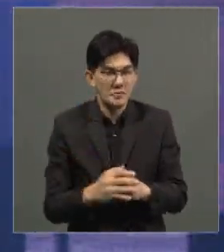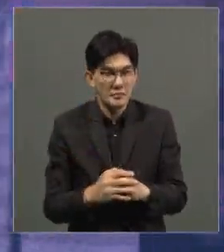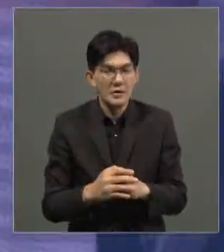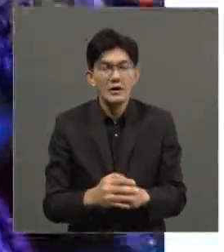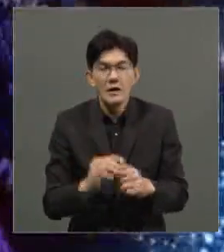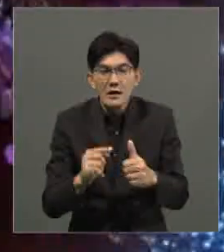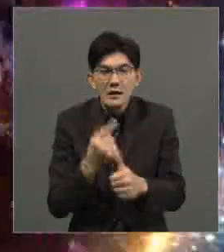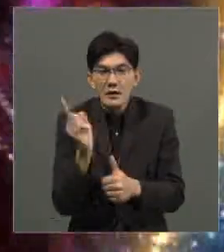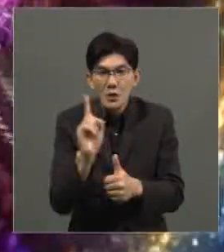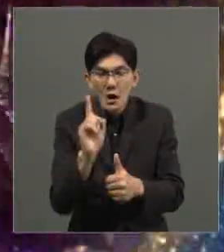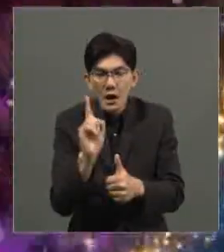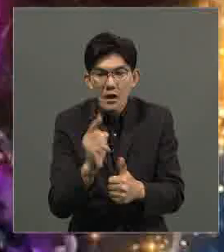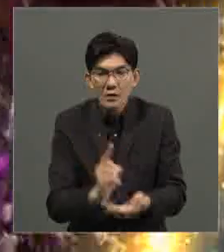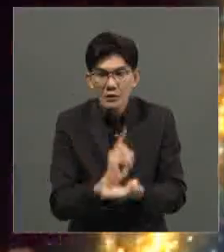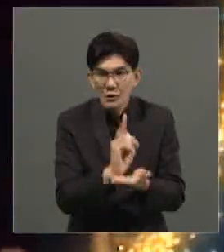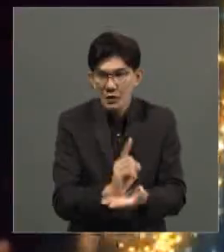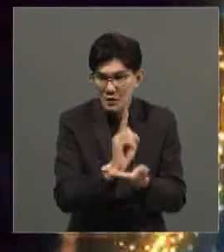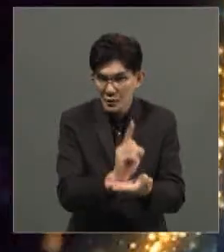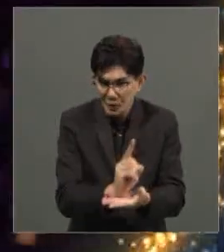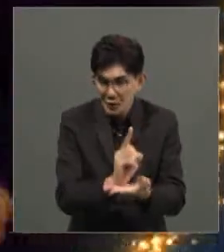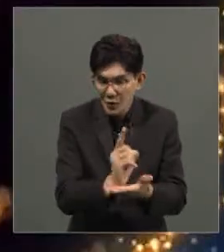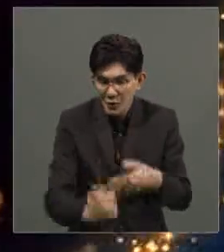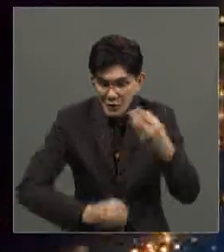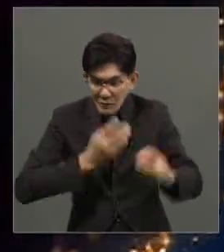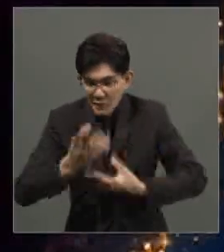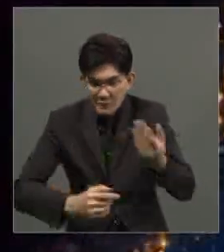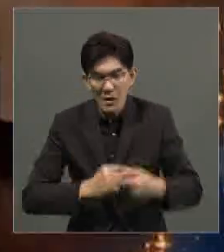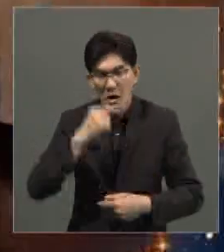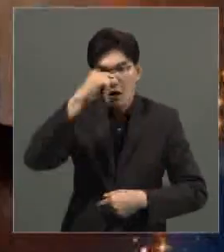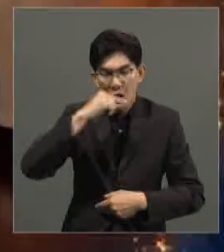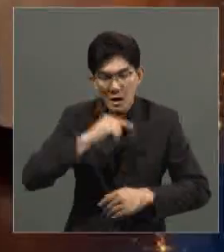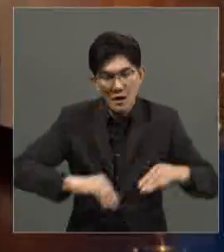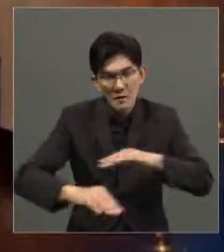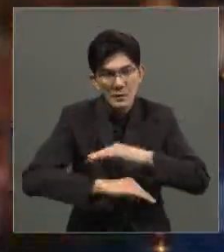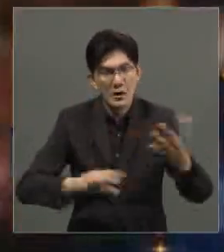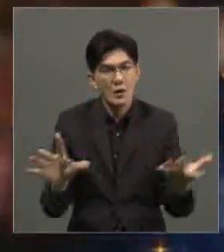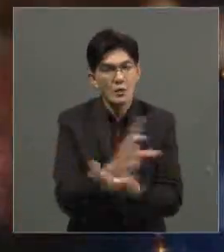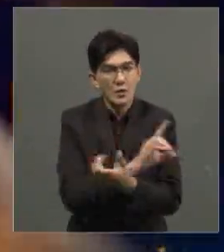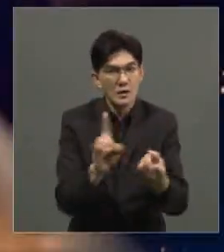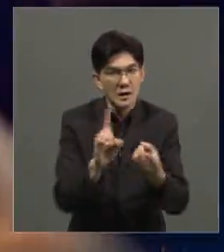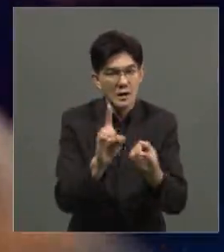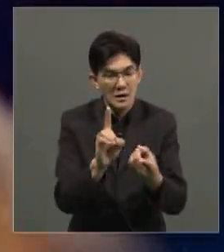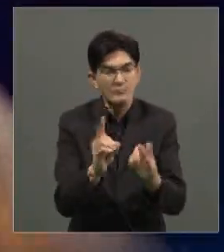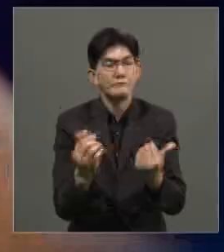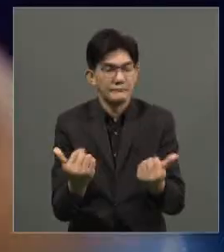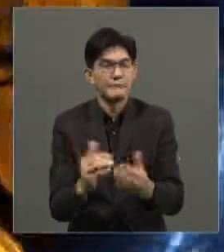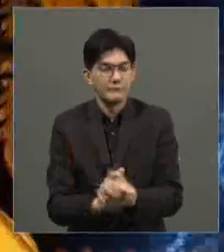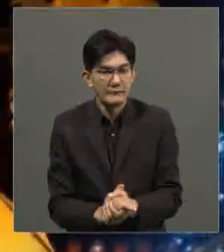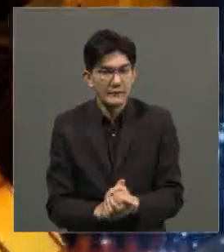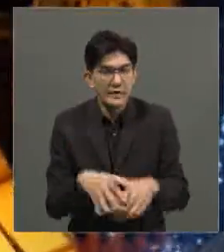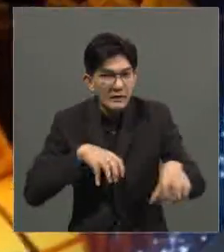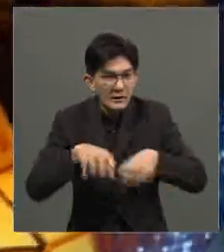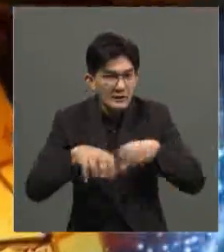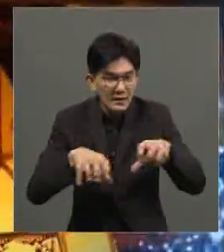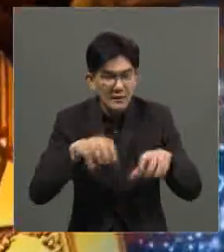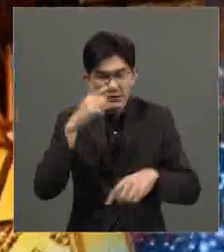ริ่มต้นตั้งแต่เทศกาลลอยกระทงสะท้อนถึงความเป็นไทยจากรากฐานทางวัฒนธรรมหรือซอฟต์พาวเวอร์ซึ่งจะจัดง